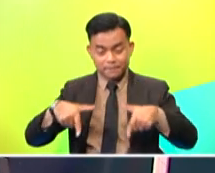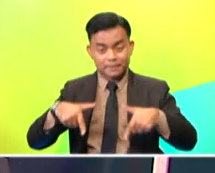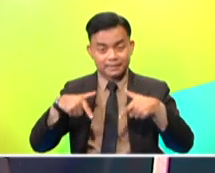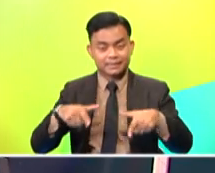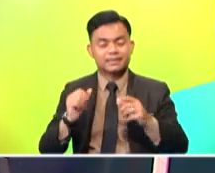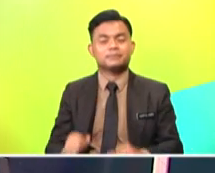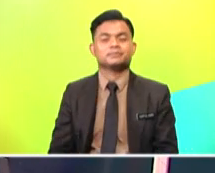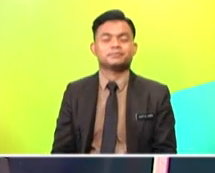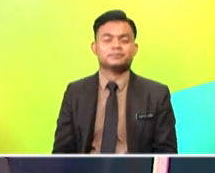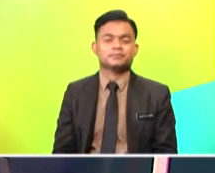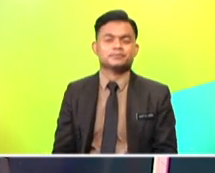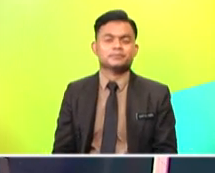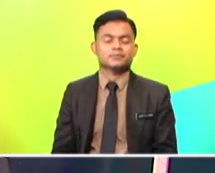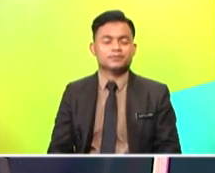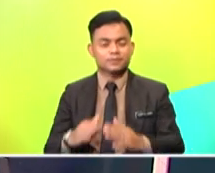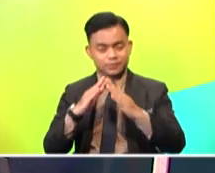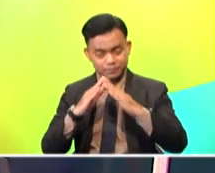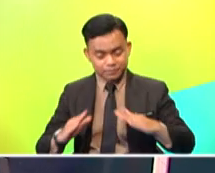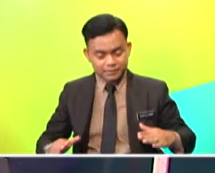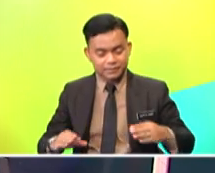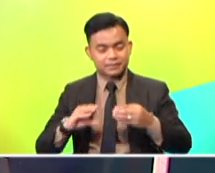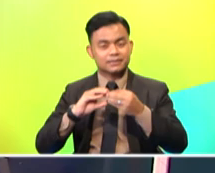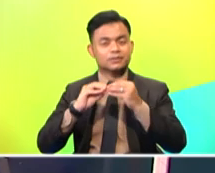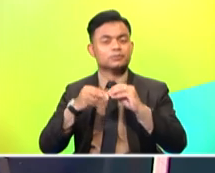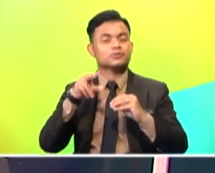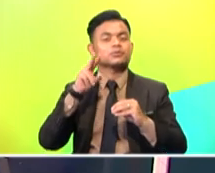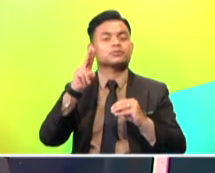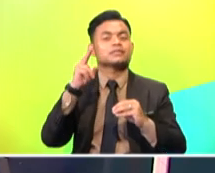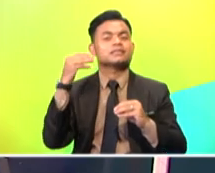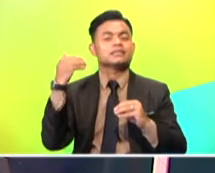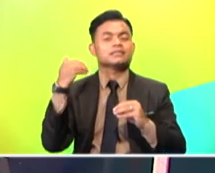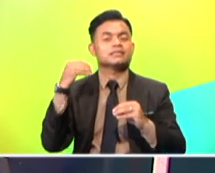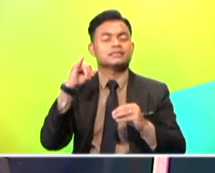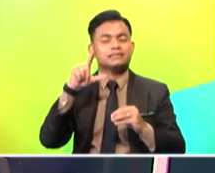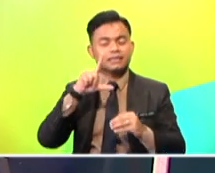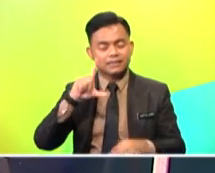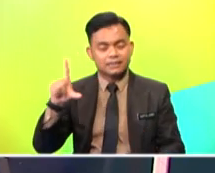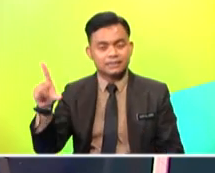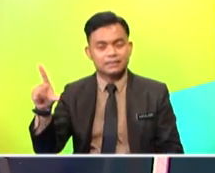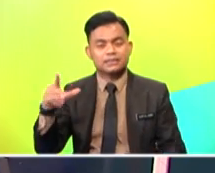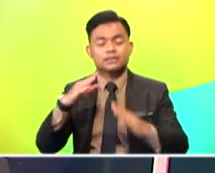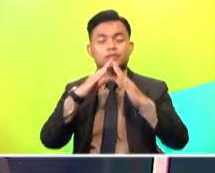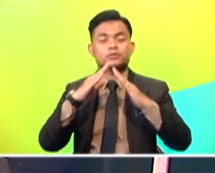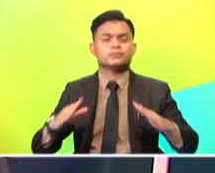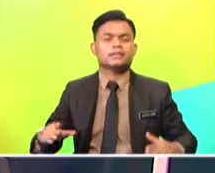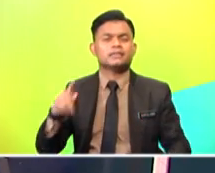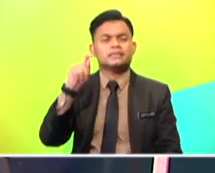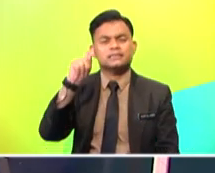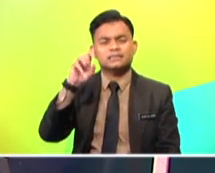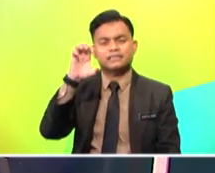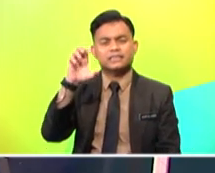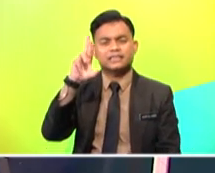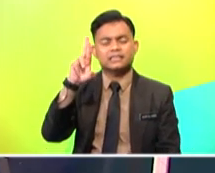Okey. Rumah kedua yang kita akan belajar murid-murid ialah rumah teres. Rumah